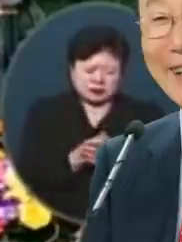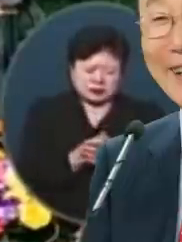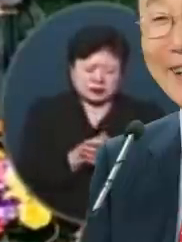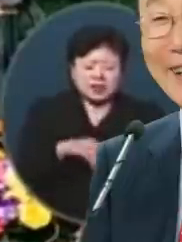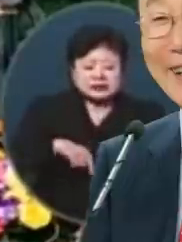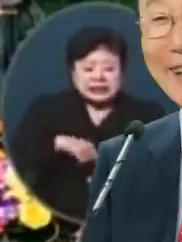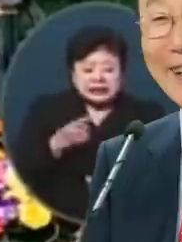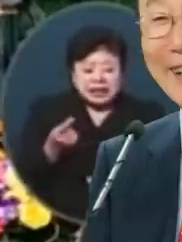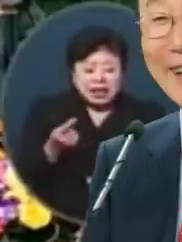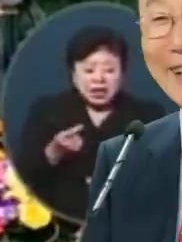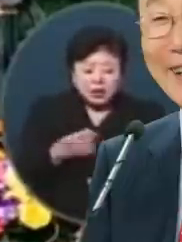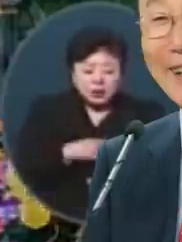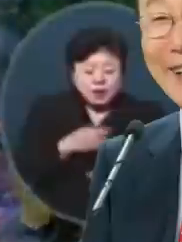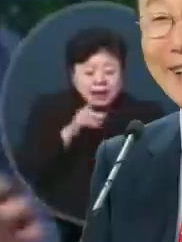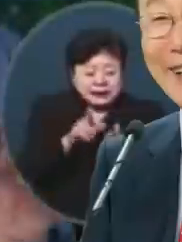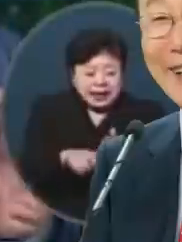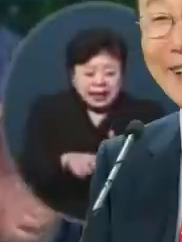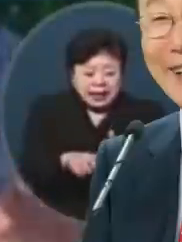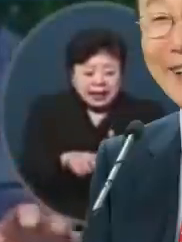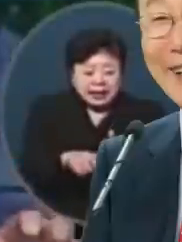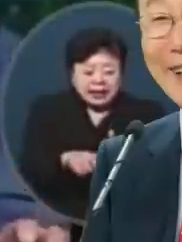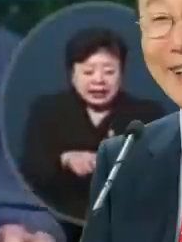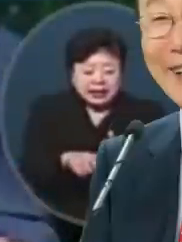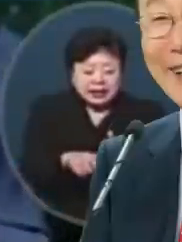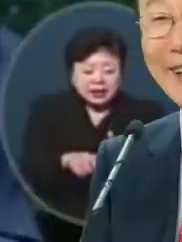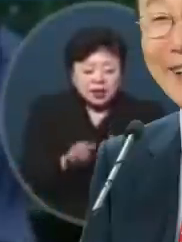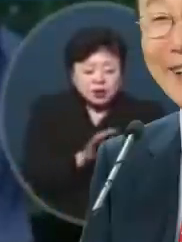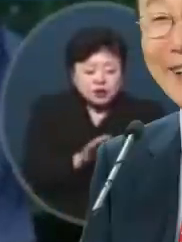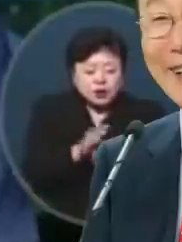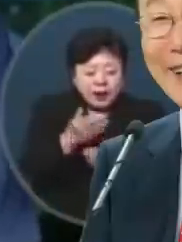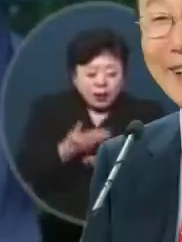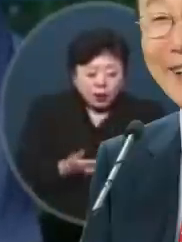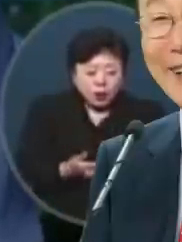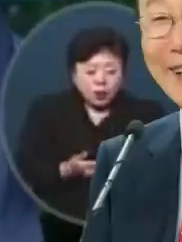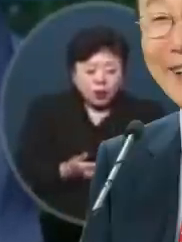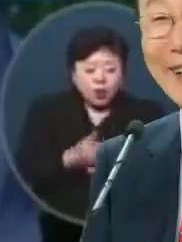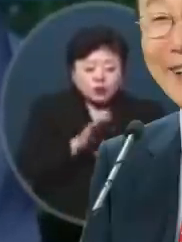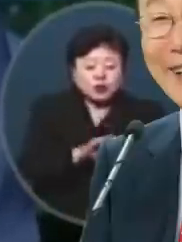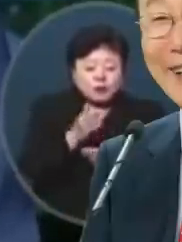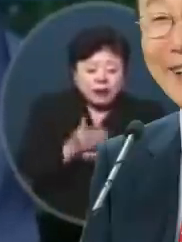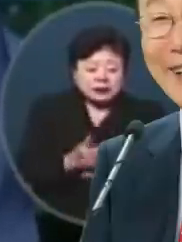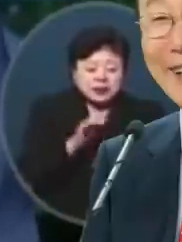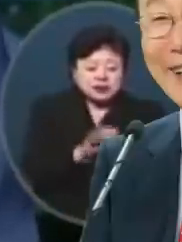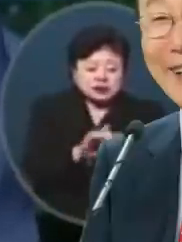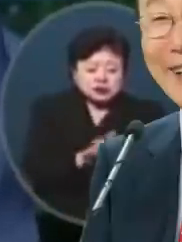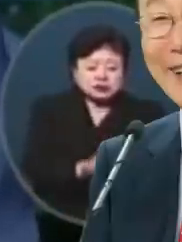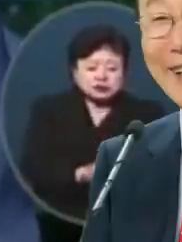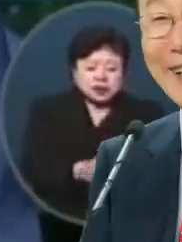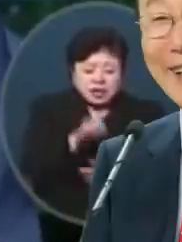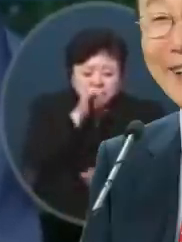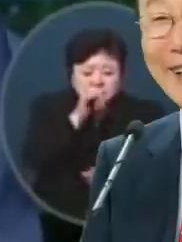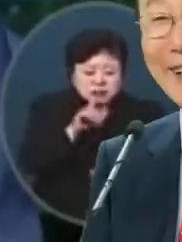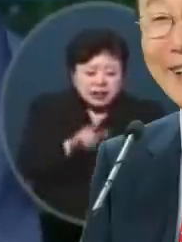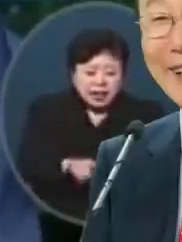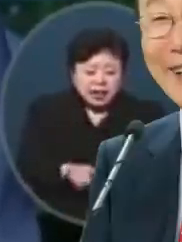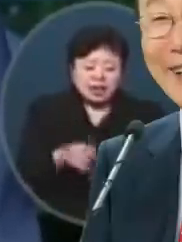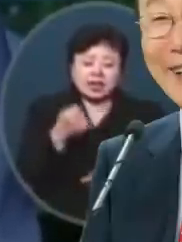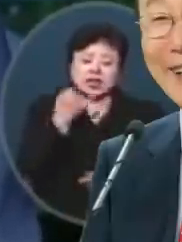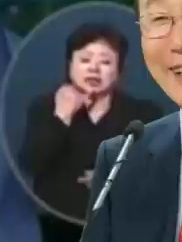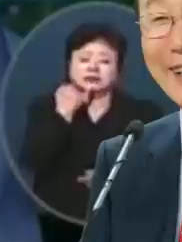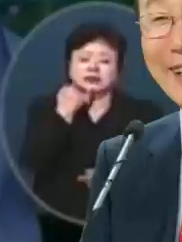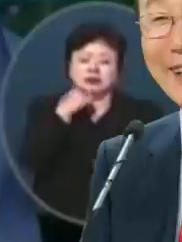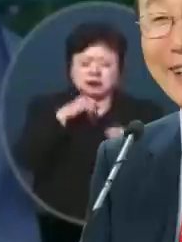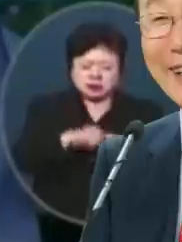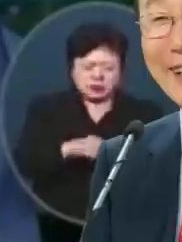자기가 위기를 생각할 때 위로를 받고 도움을 받을 수 있는 친구가 있으면 그렇게